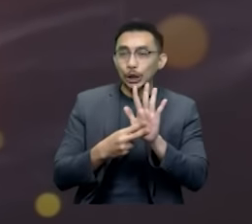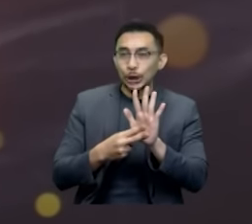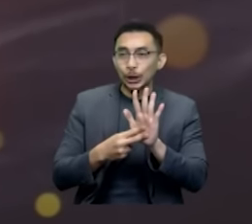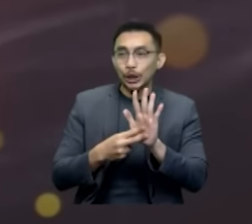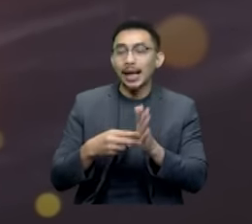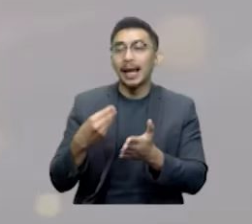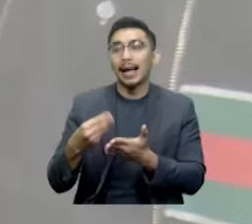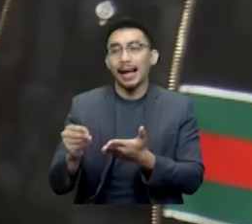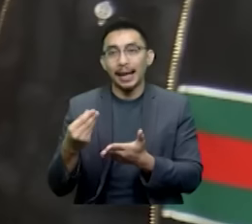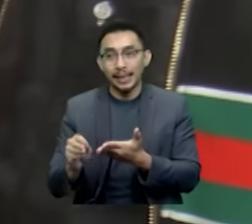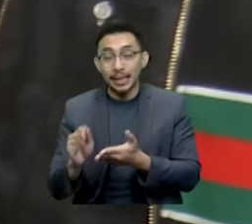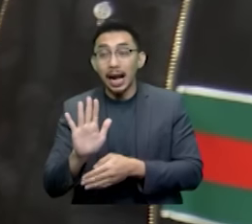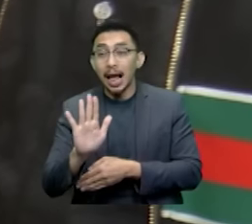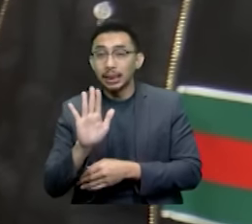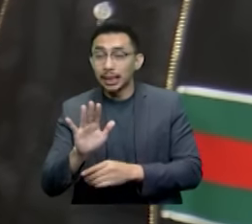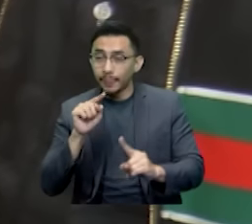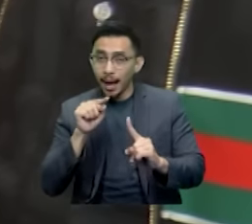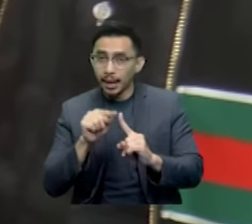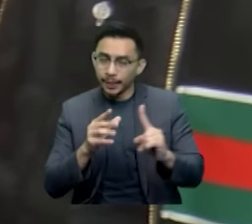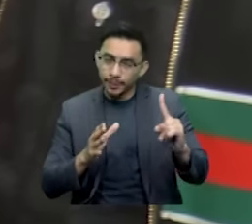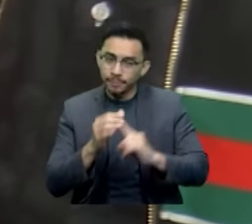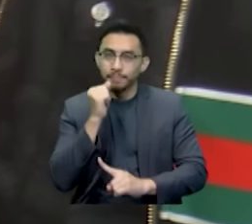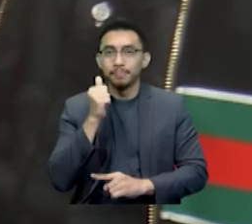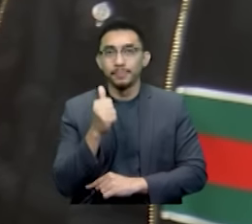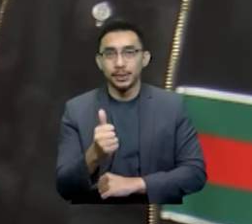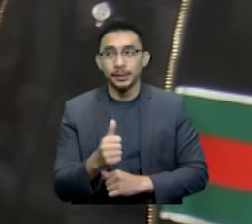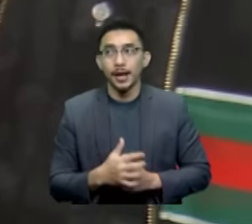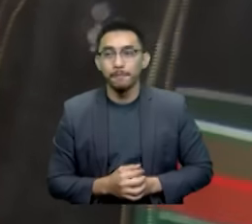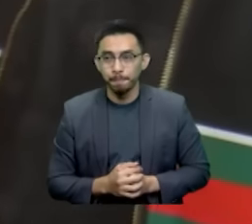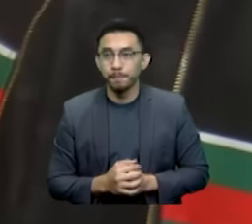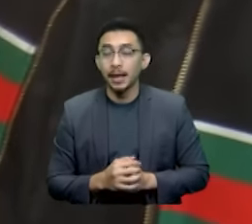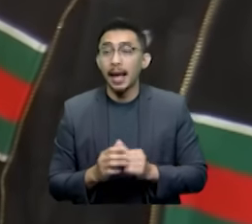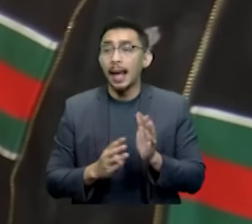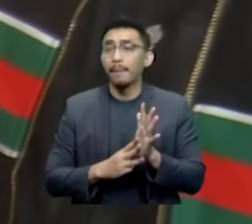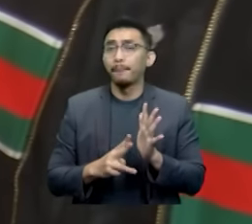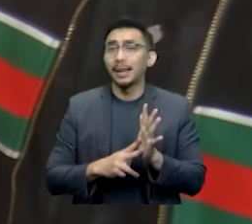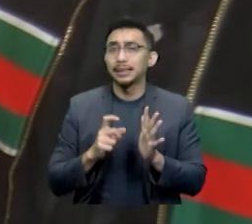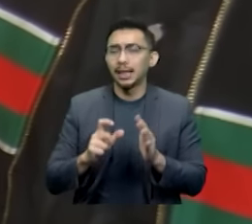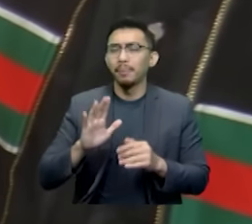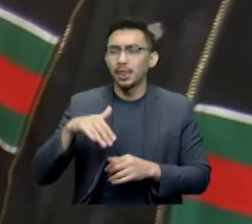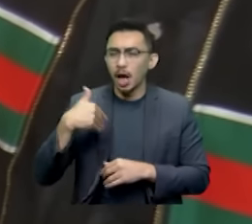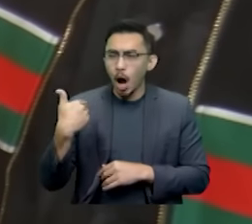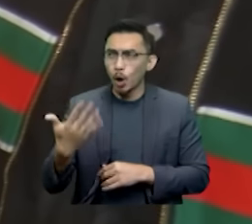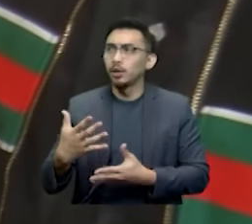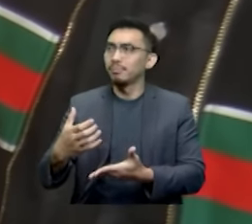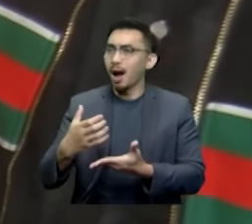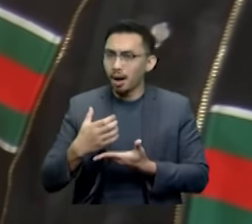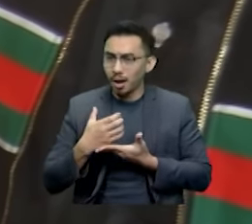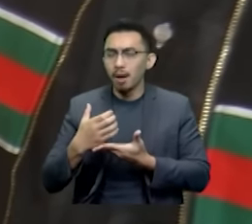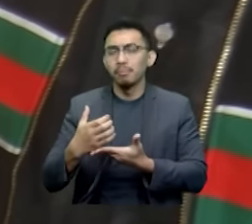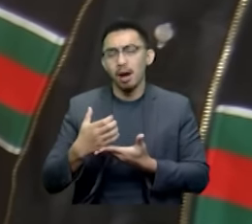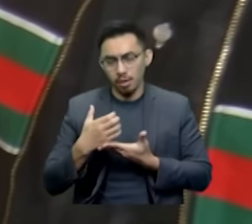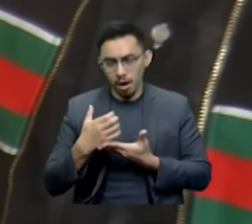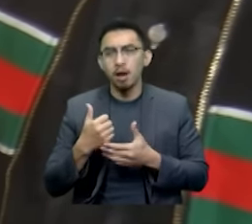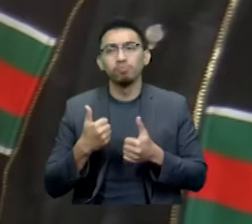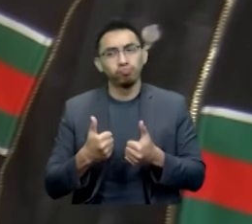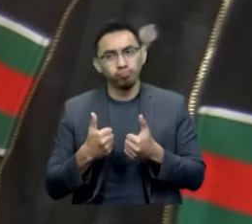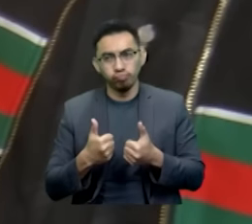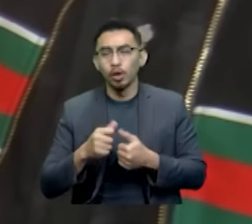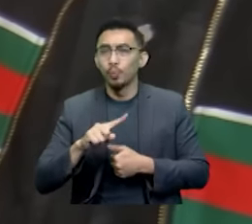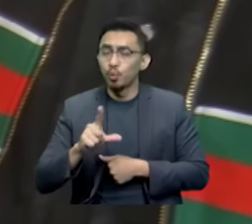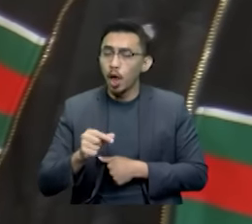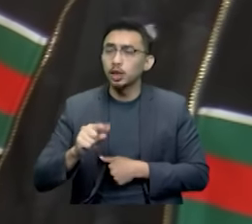tahun 2024 ini. Cukup baik sih untuk reward yang diberikan MNC setiap tahunnya sih. Kontribusi aplikasi ya, jualan di setiap bulannya kan kita harus